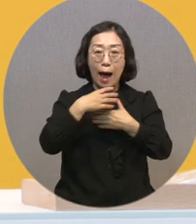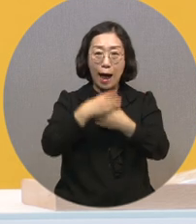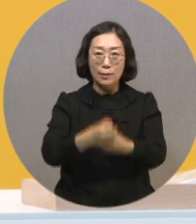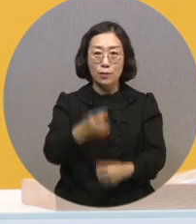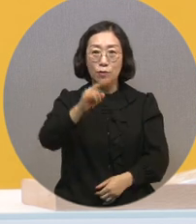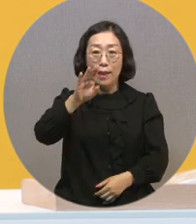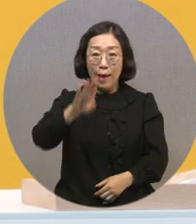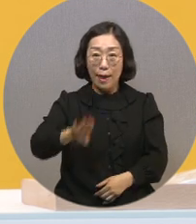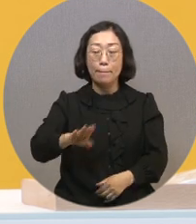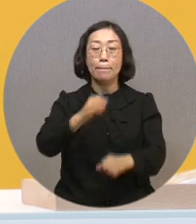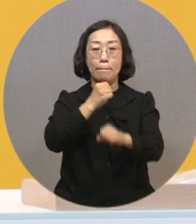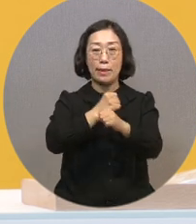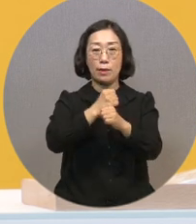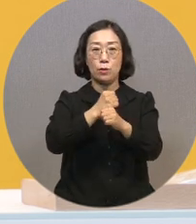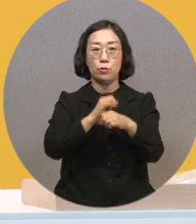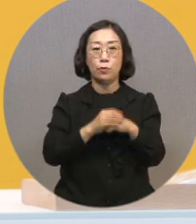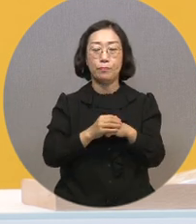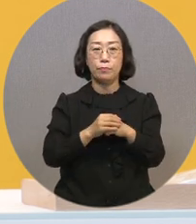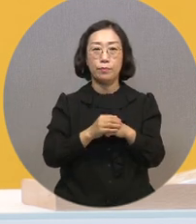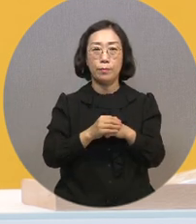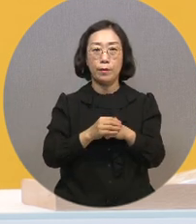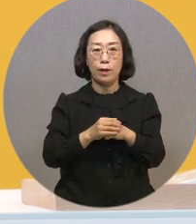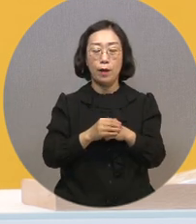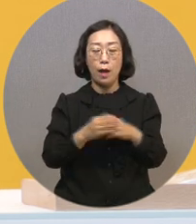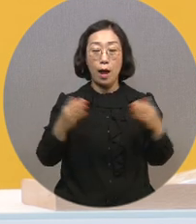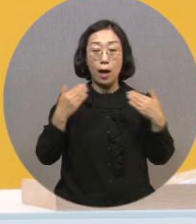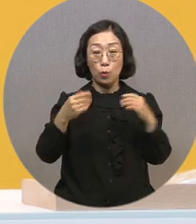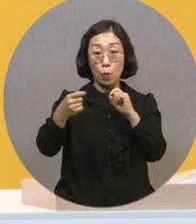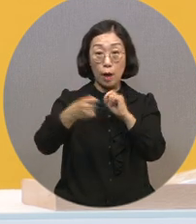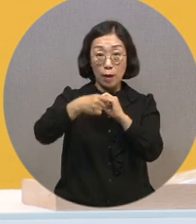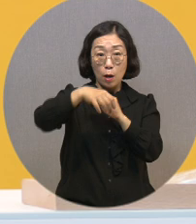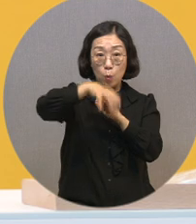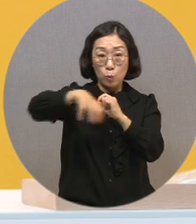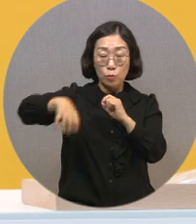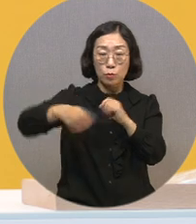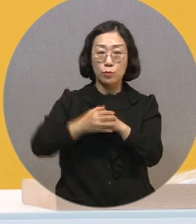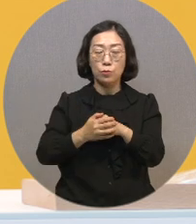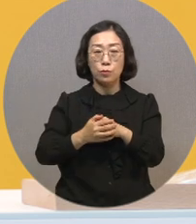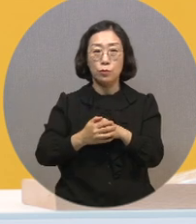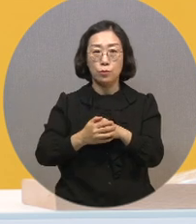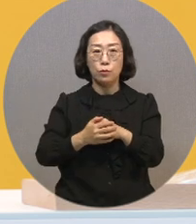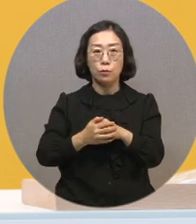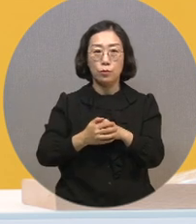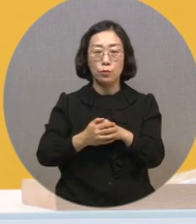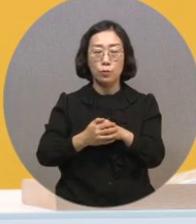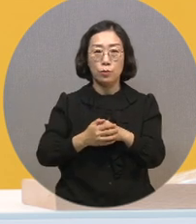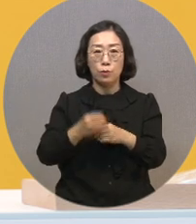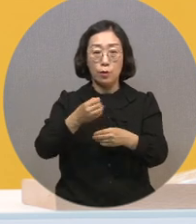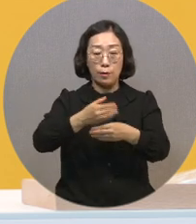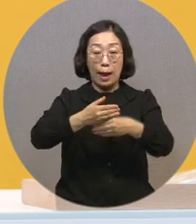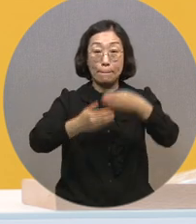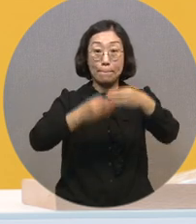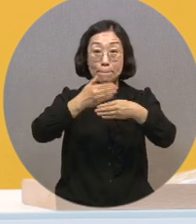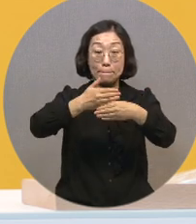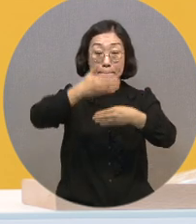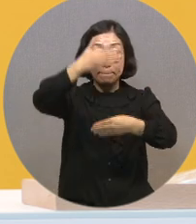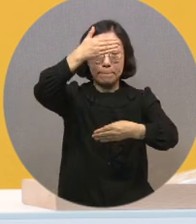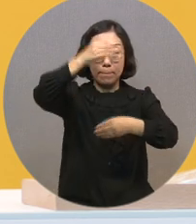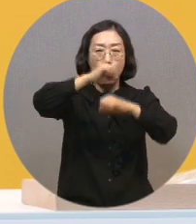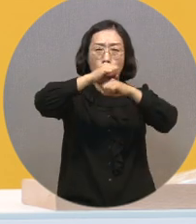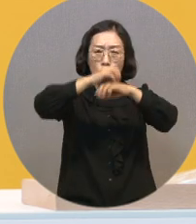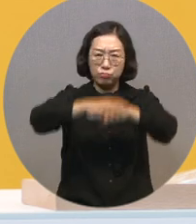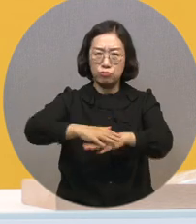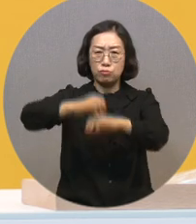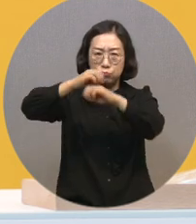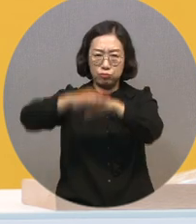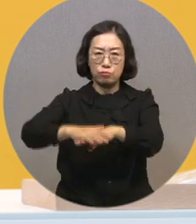예. 그러니까 학교 앞으로 그래서 안 돼서 도저히 안 된다 해서 우리 학교 담벼락도 때려 흐물자 안 될 때는